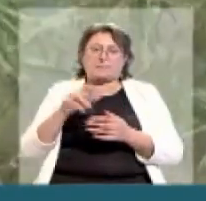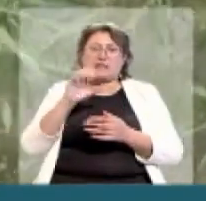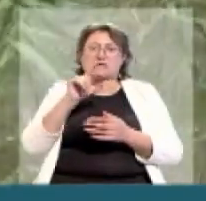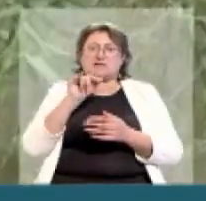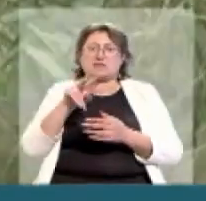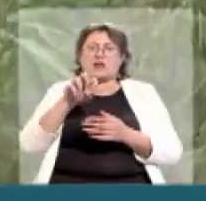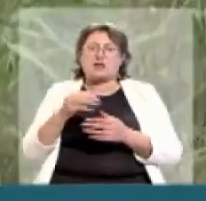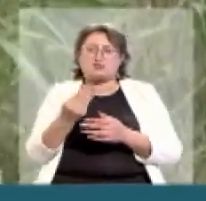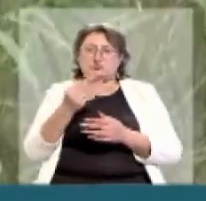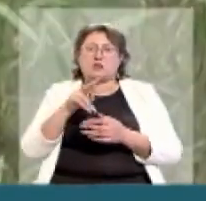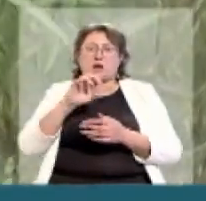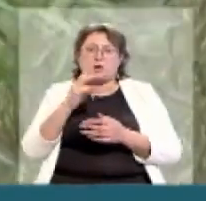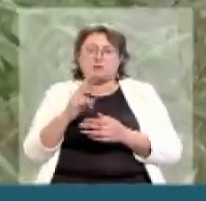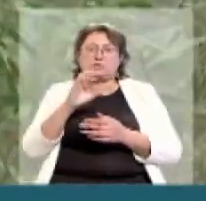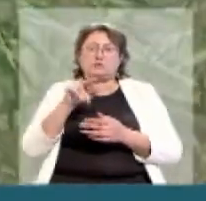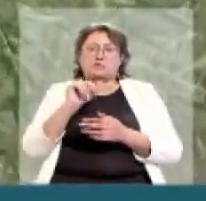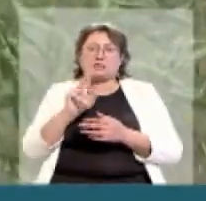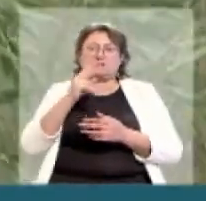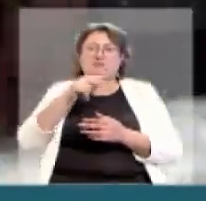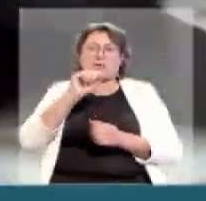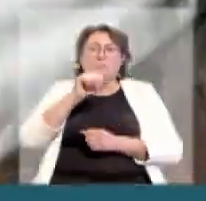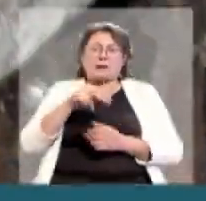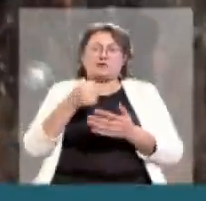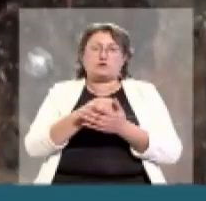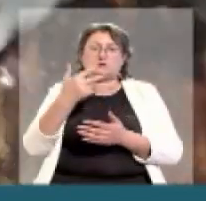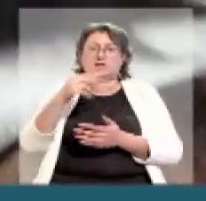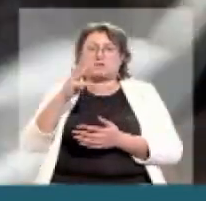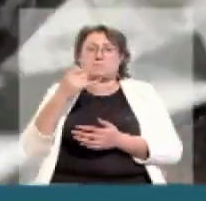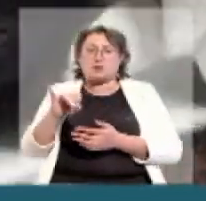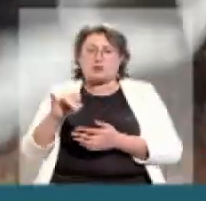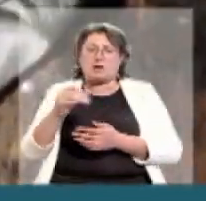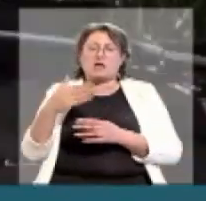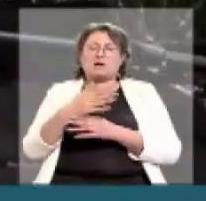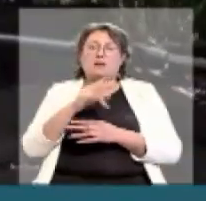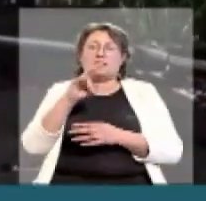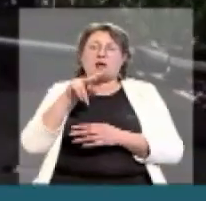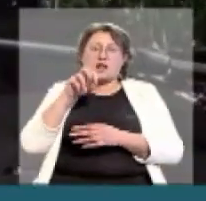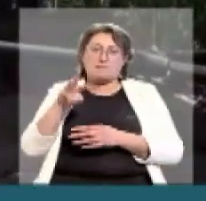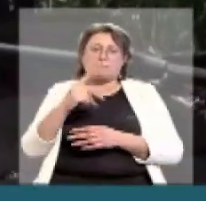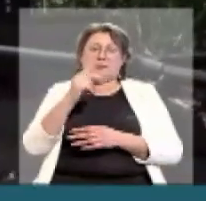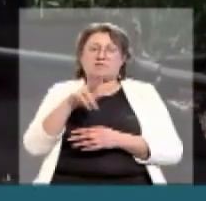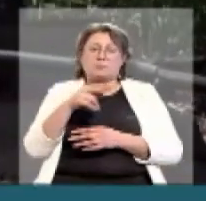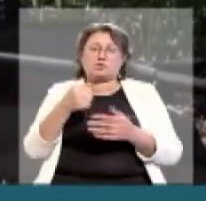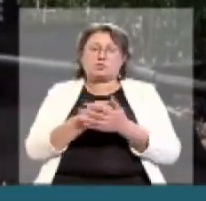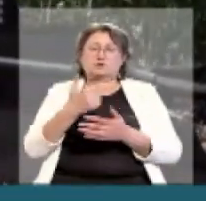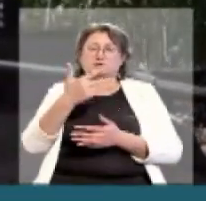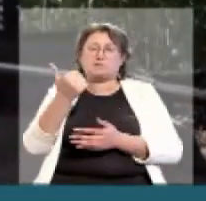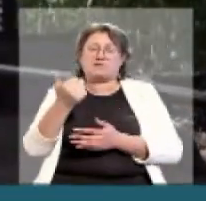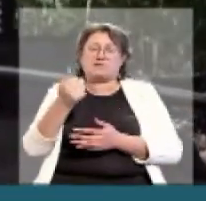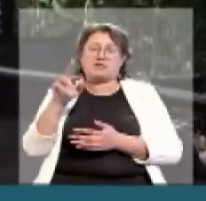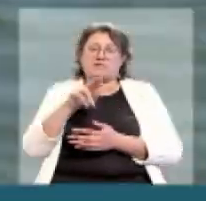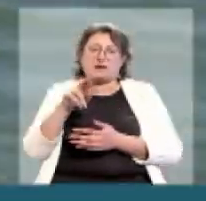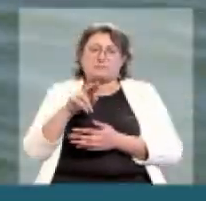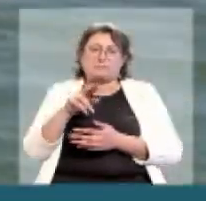Сазана, леща, линя, судака с 20 апреля по 30 мая. Рыбы на лим с 1 декабря по 31